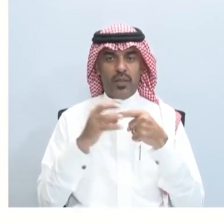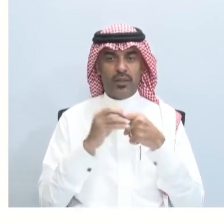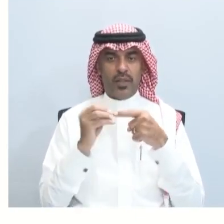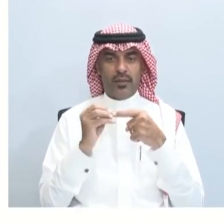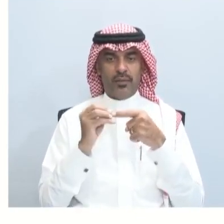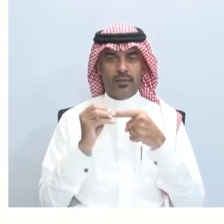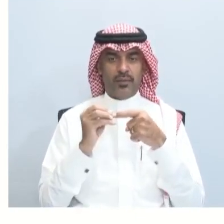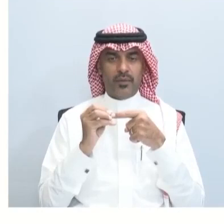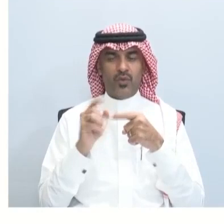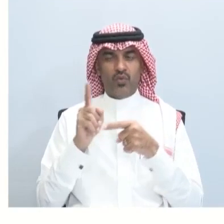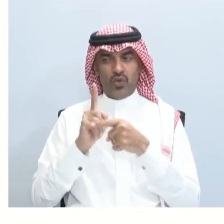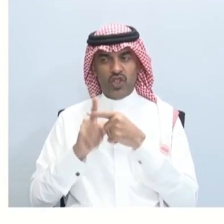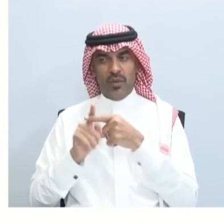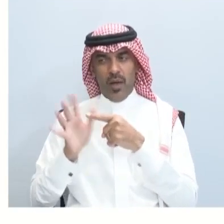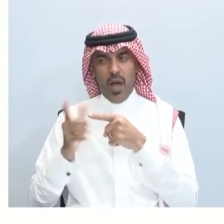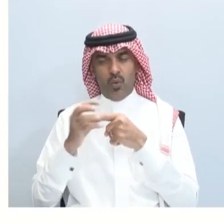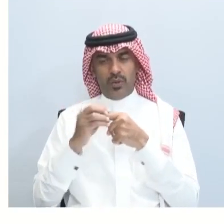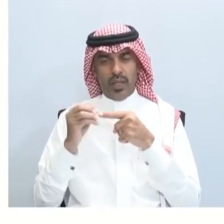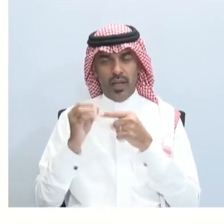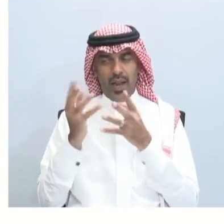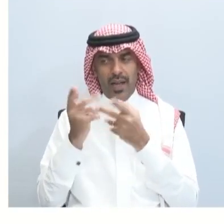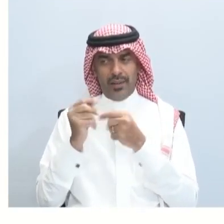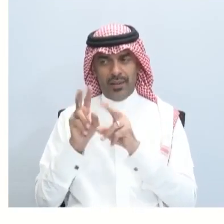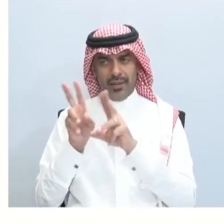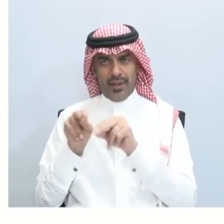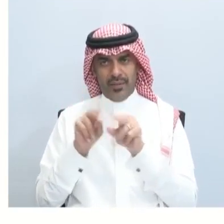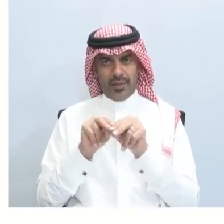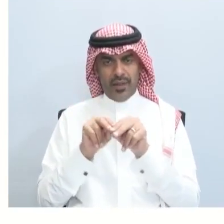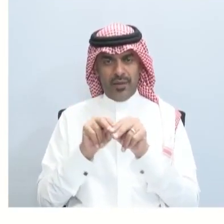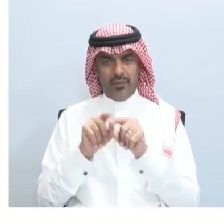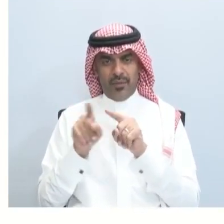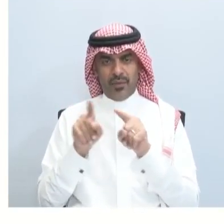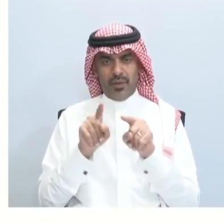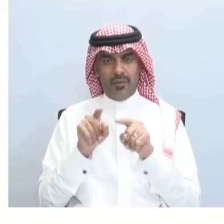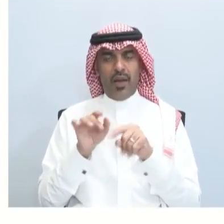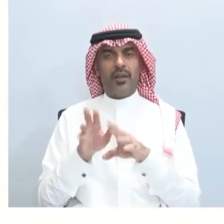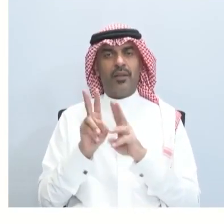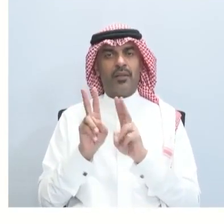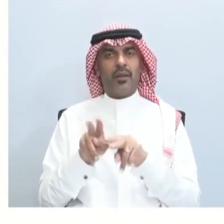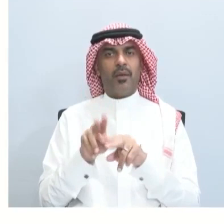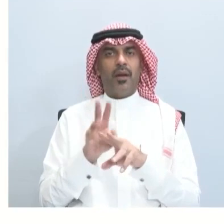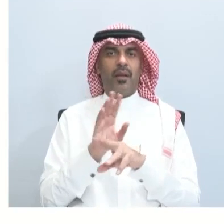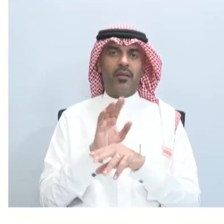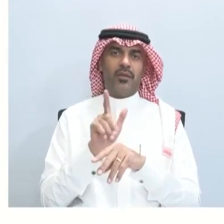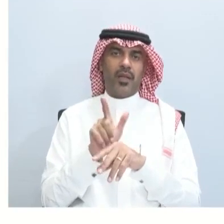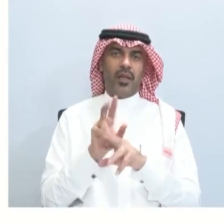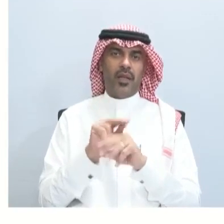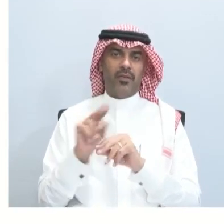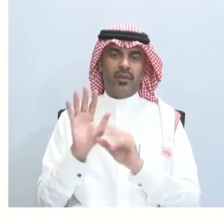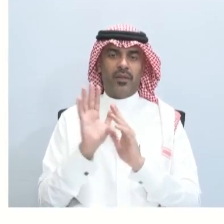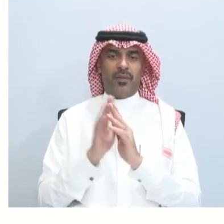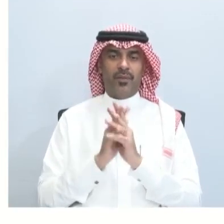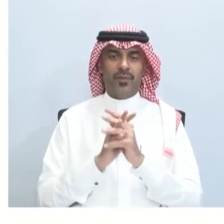عند جمع او طرح العدد نفسه من طرفي متباينه فانها تبقى صحيحه